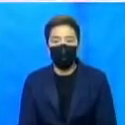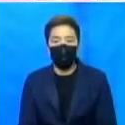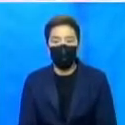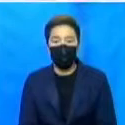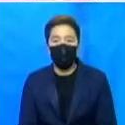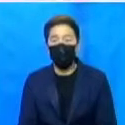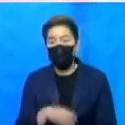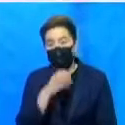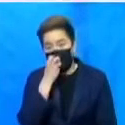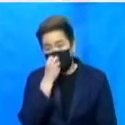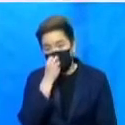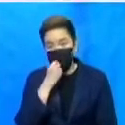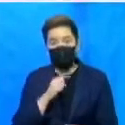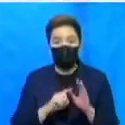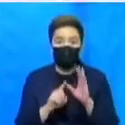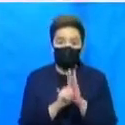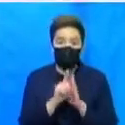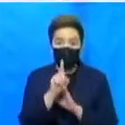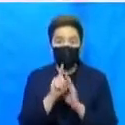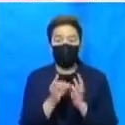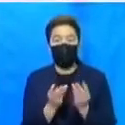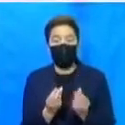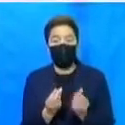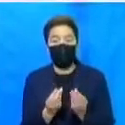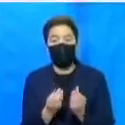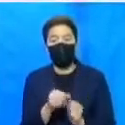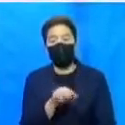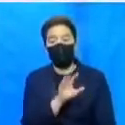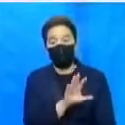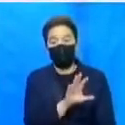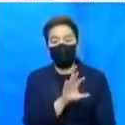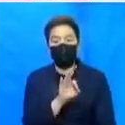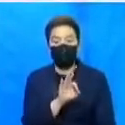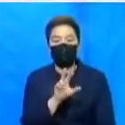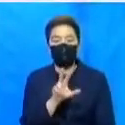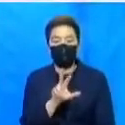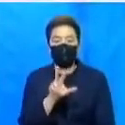ทดลองเครื่องหมุน1ครั้งเลขที่ออก